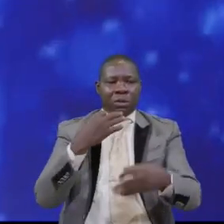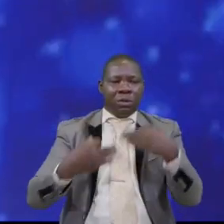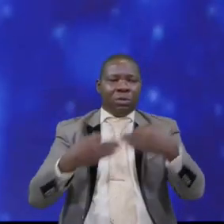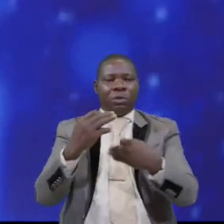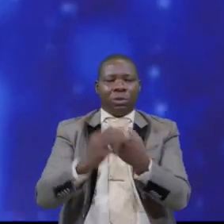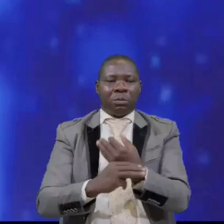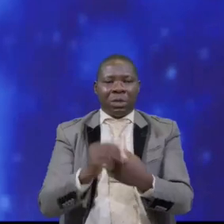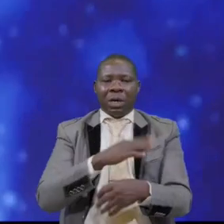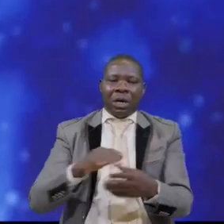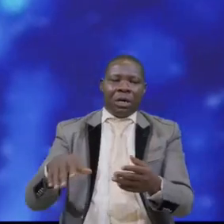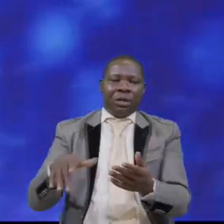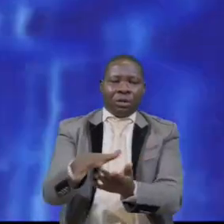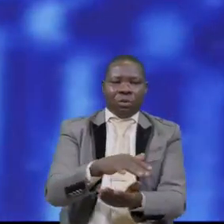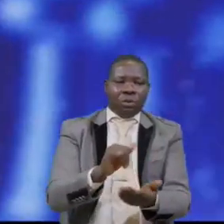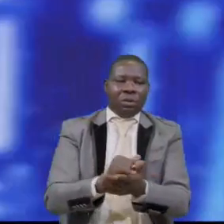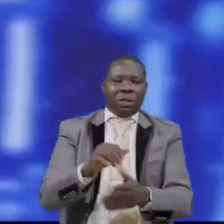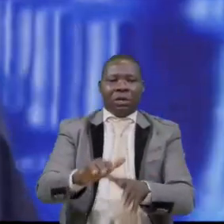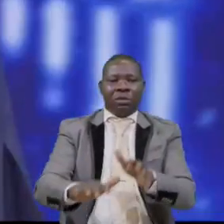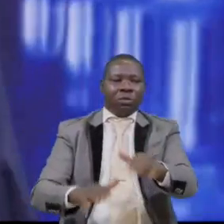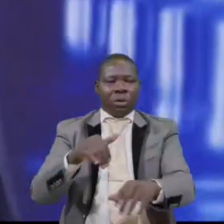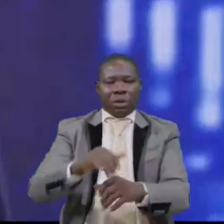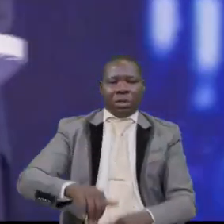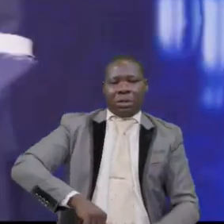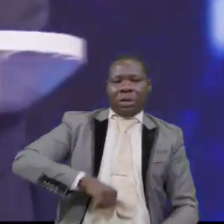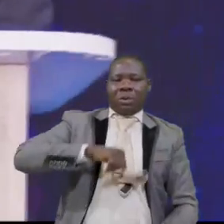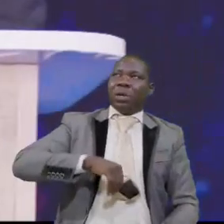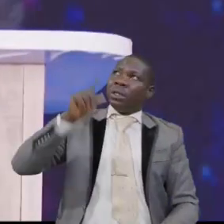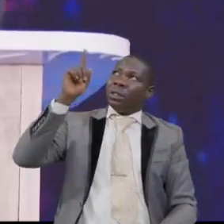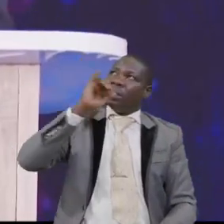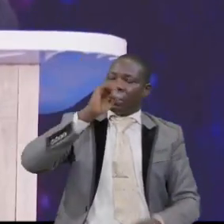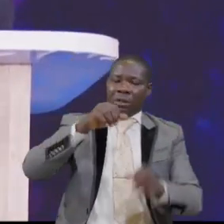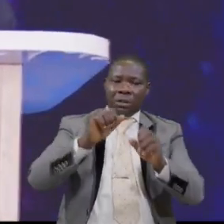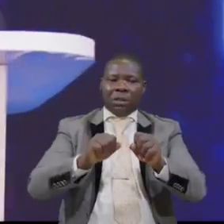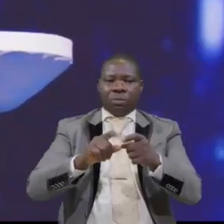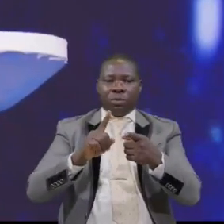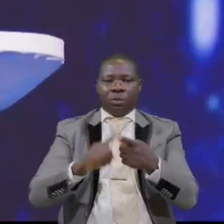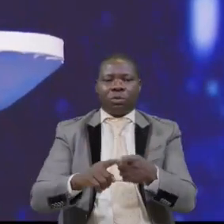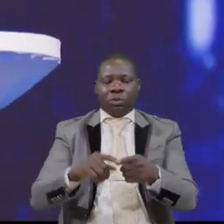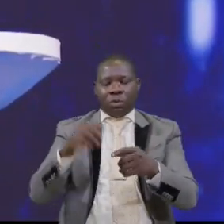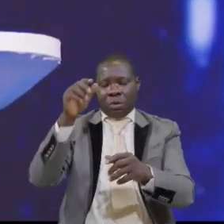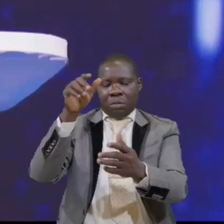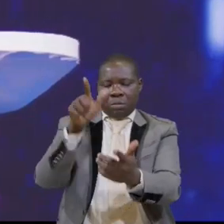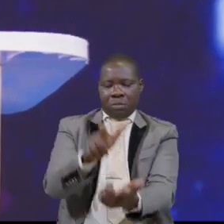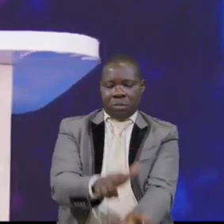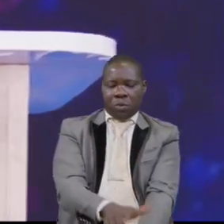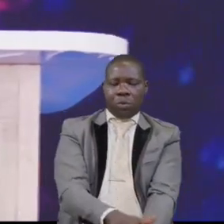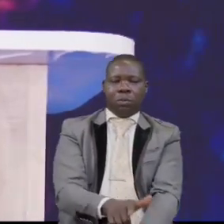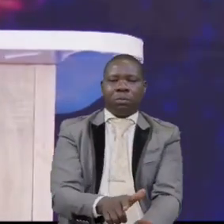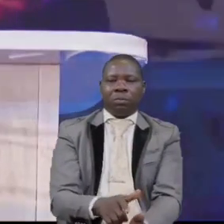qui marchent avec orgueil, qui peut abaisser ceux qui marchent avec orgueil. Maintenant,